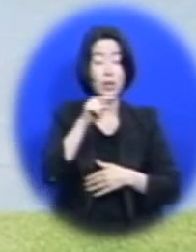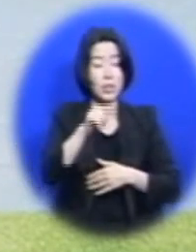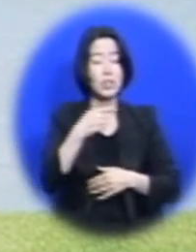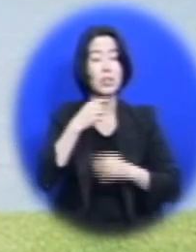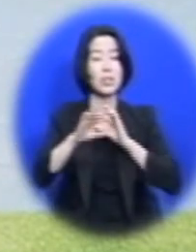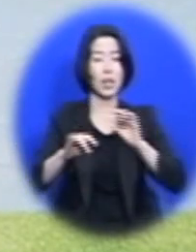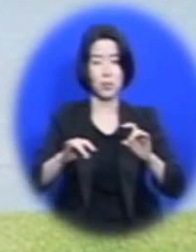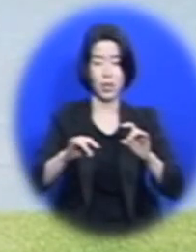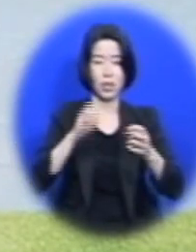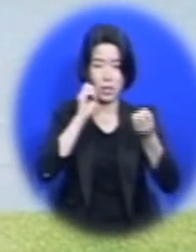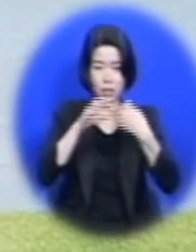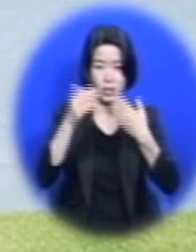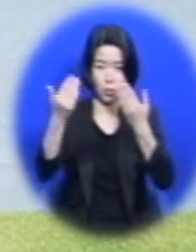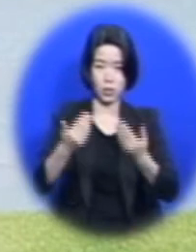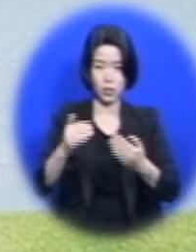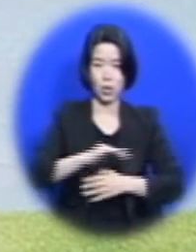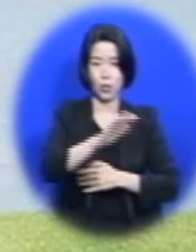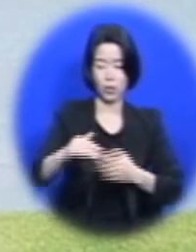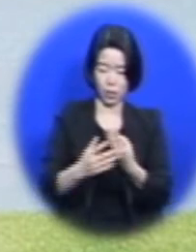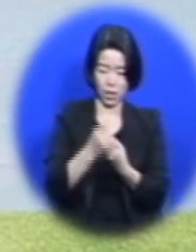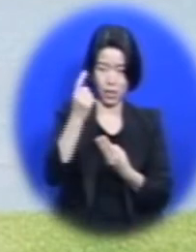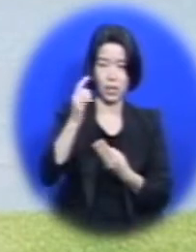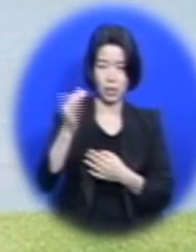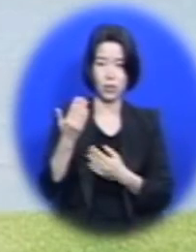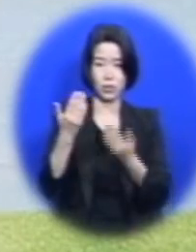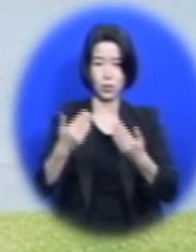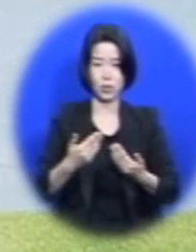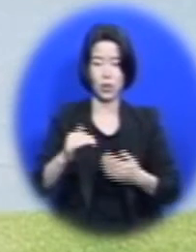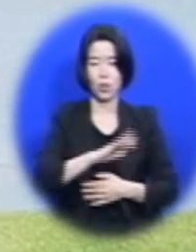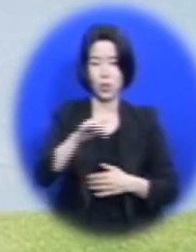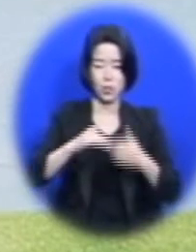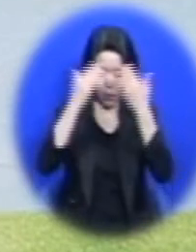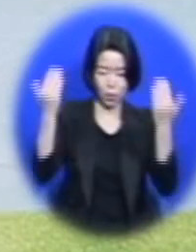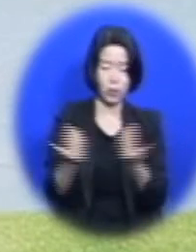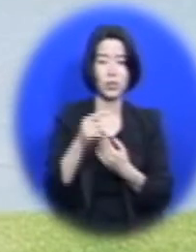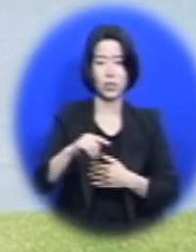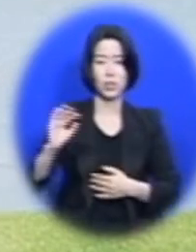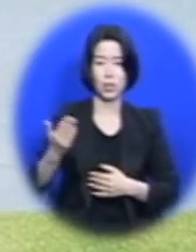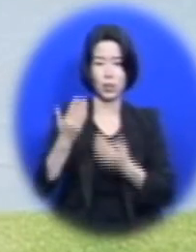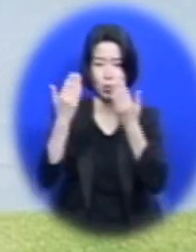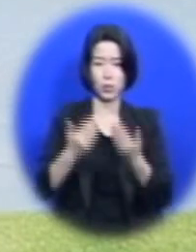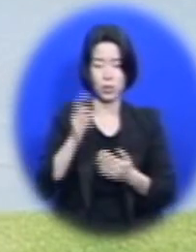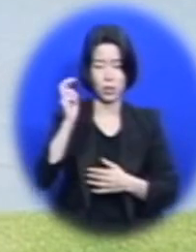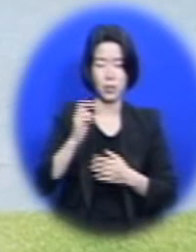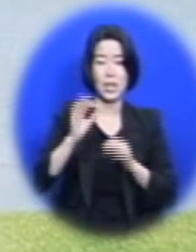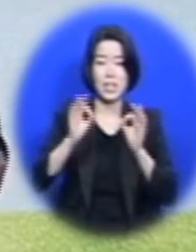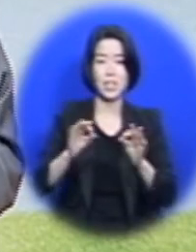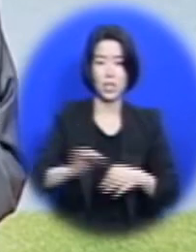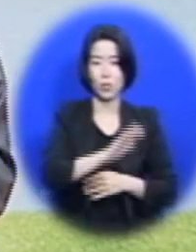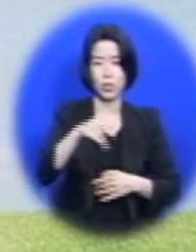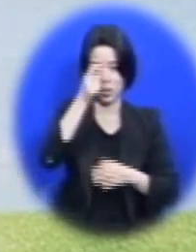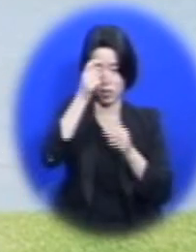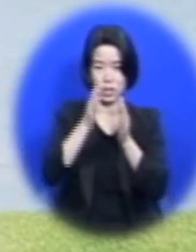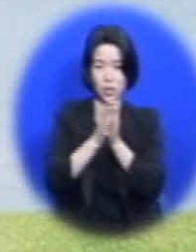갈망에 응답하셔서 우리와 하나 되어주시고 우리의 모든 것이 되어주실 것입니다. 이제 우리